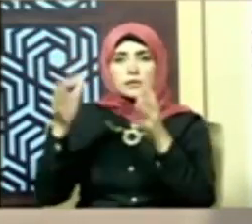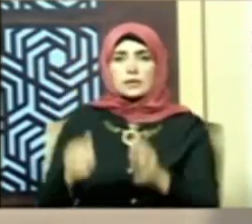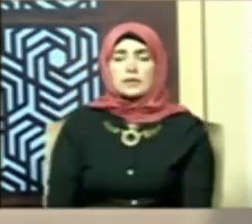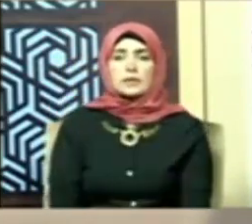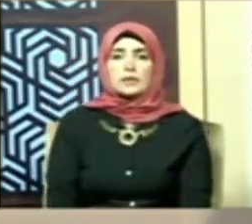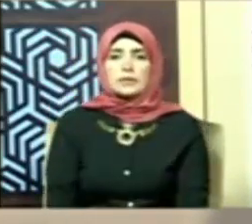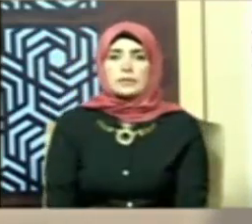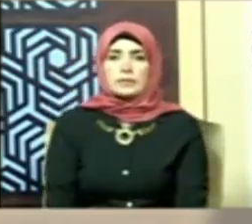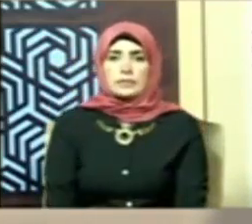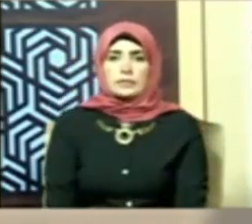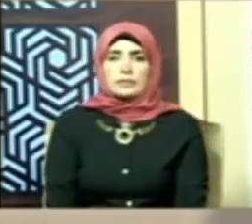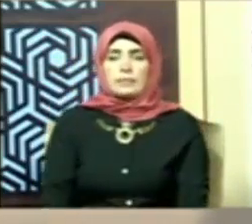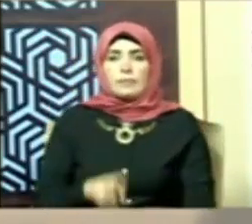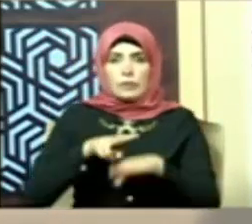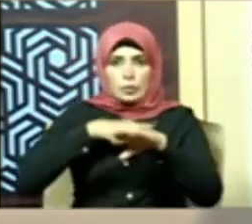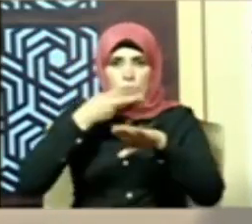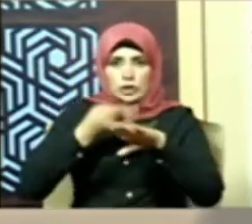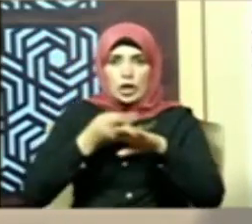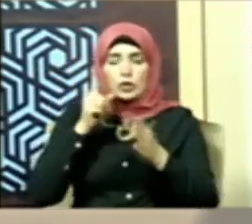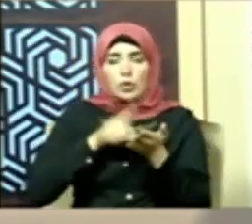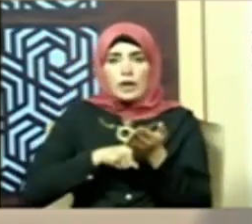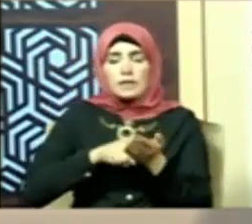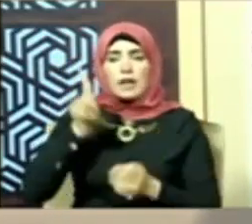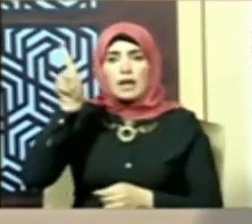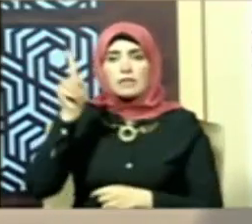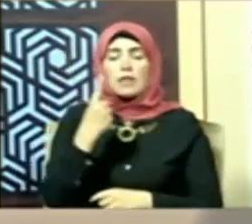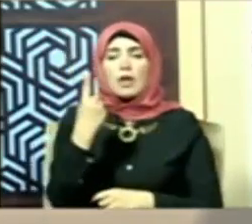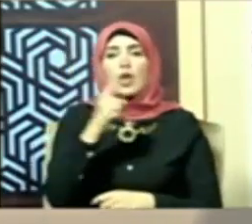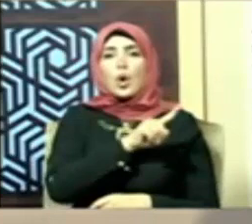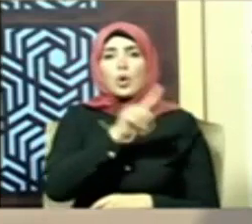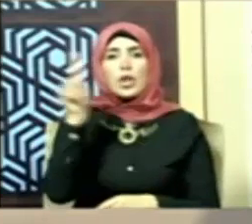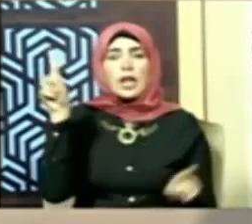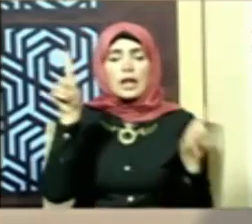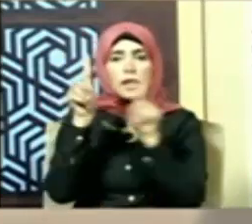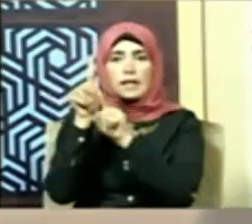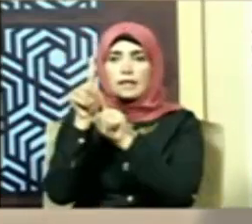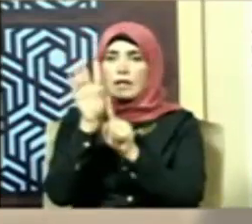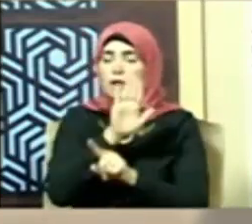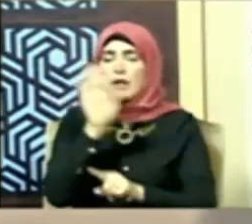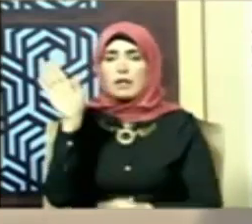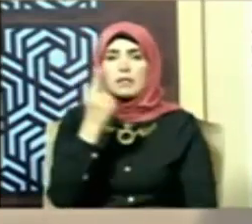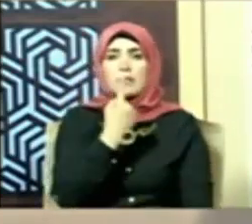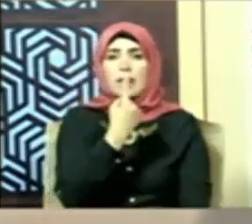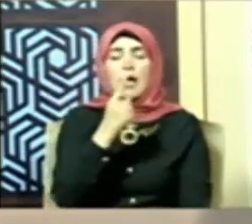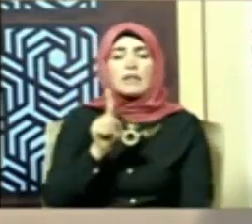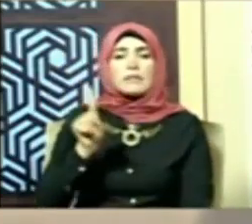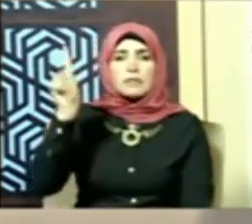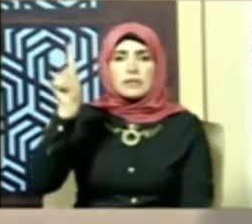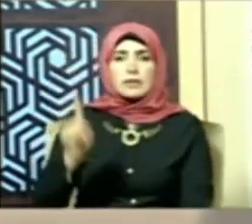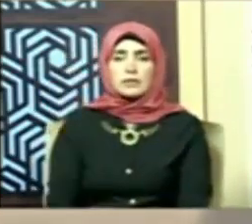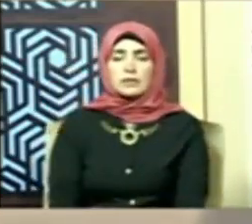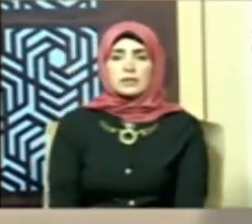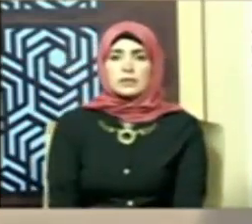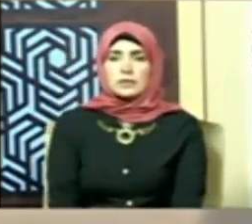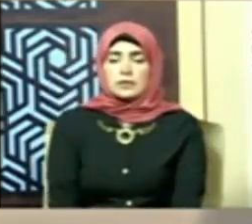بعظمتك، وأشهد أنك أنت الله لا إله إلا